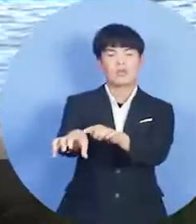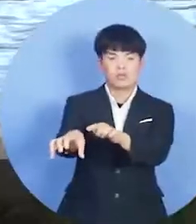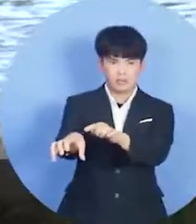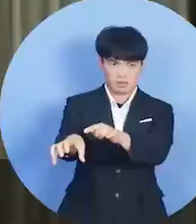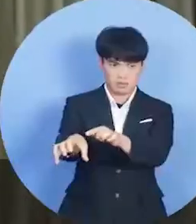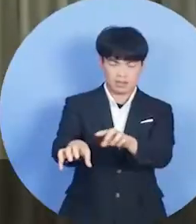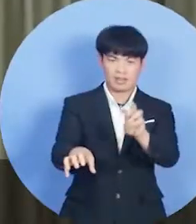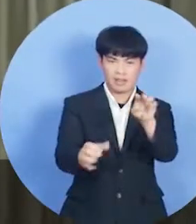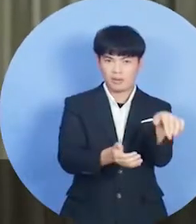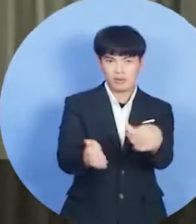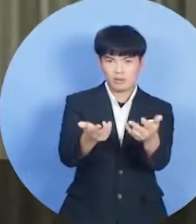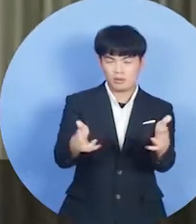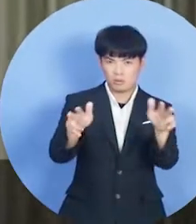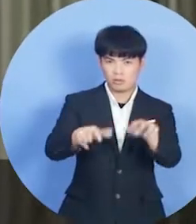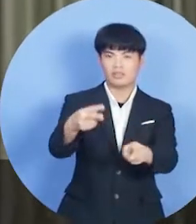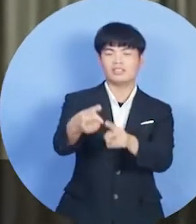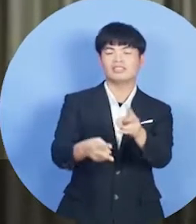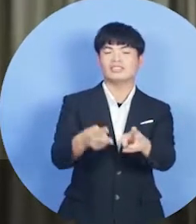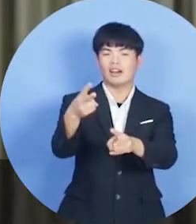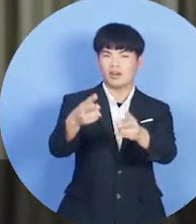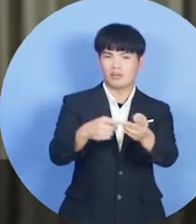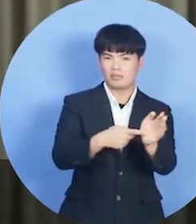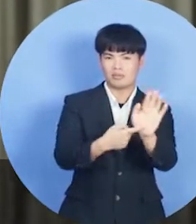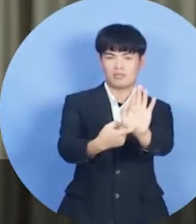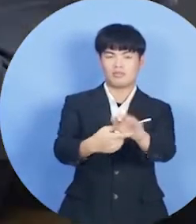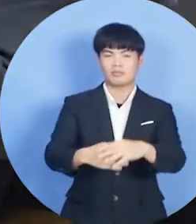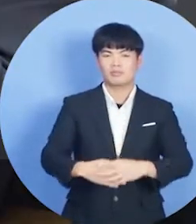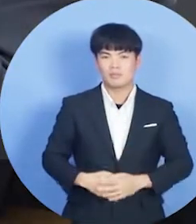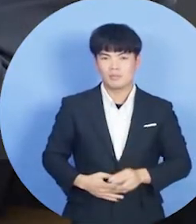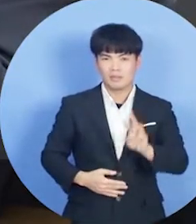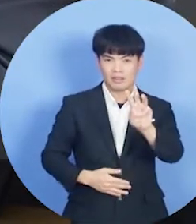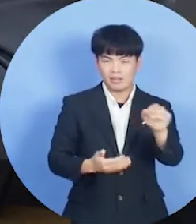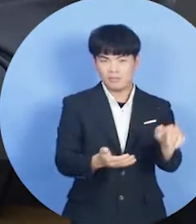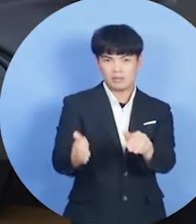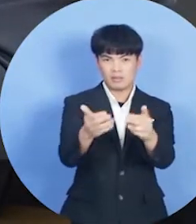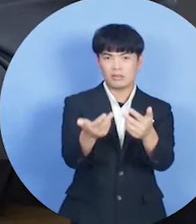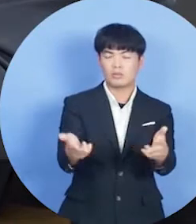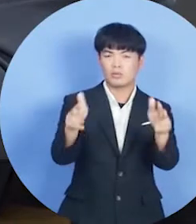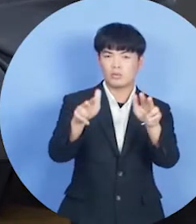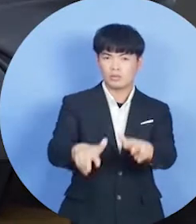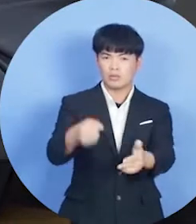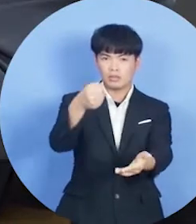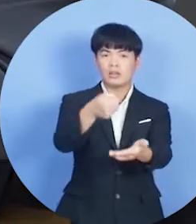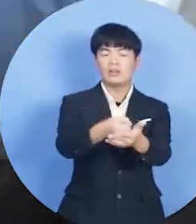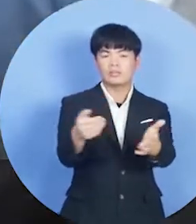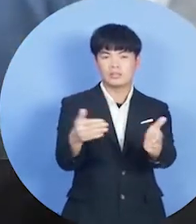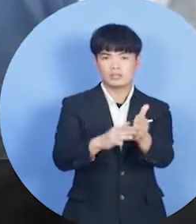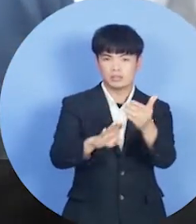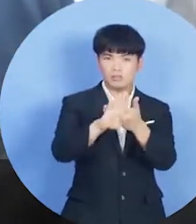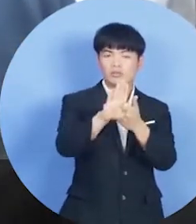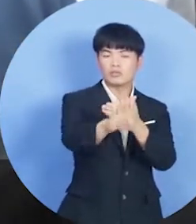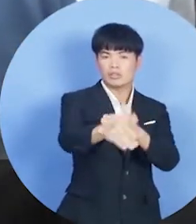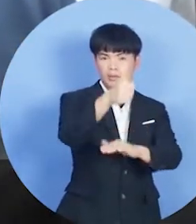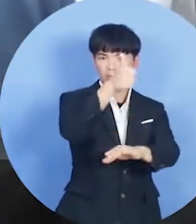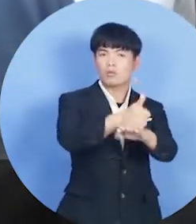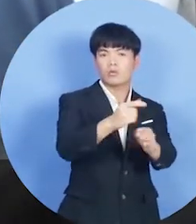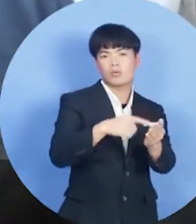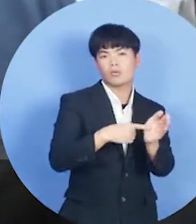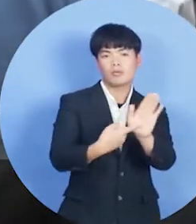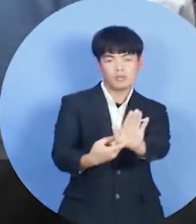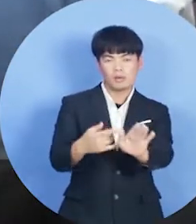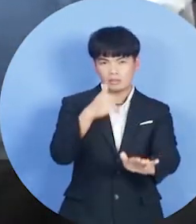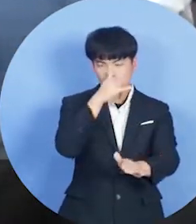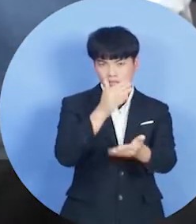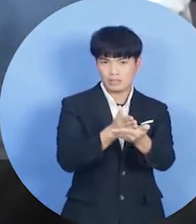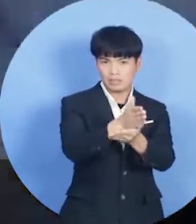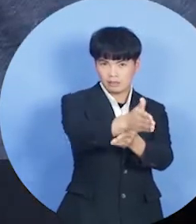제시했습니다. 시는 천안 삼거리공원 공원 조성계획 결정용역 결과보고회를 개최해 시민과 전문가들의